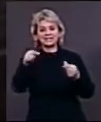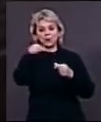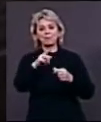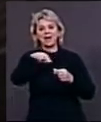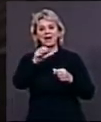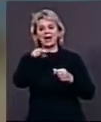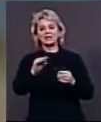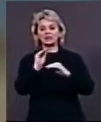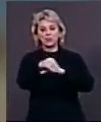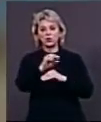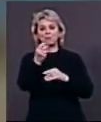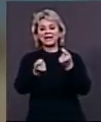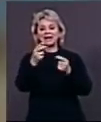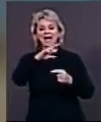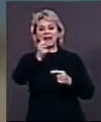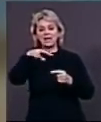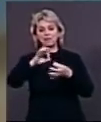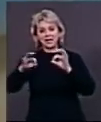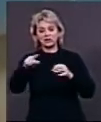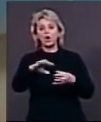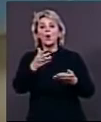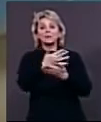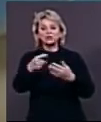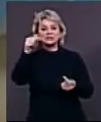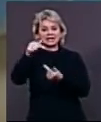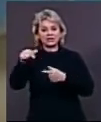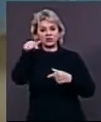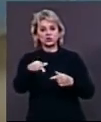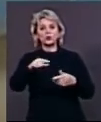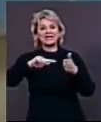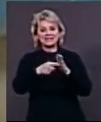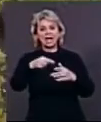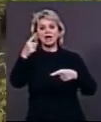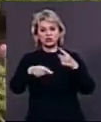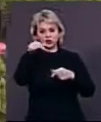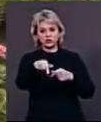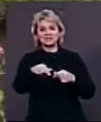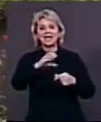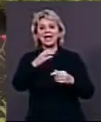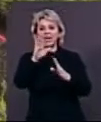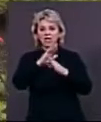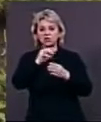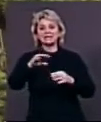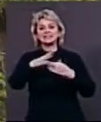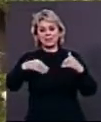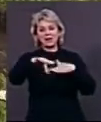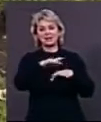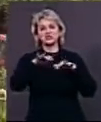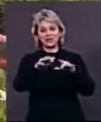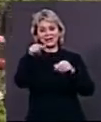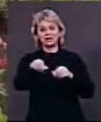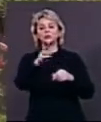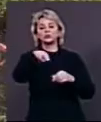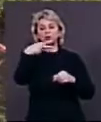с добавлением микроэлементов. Продукция полностью соответствует идее отечественного экологичного земледелия.